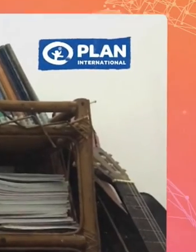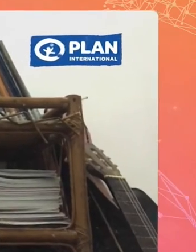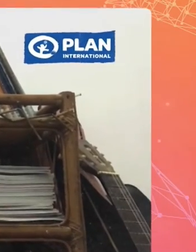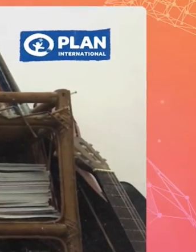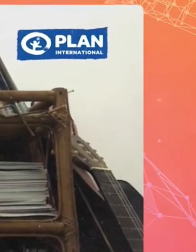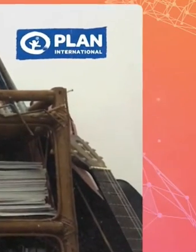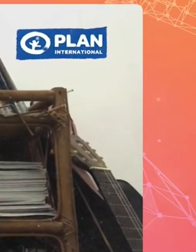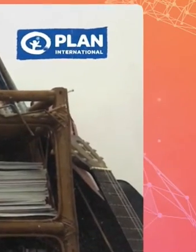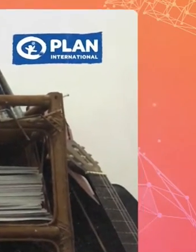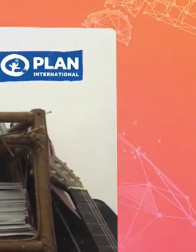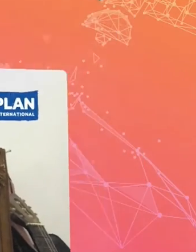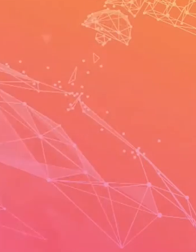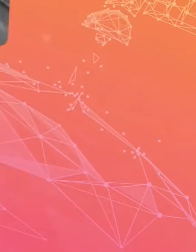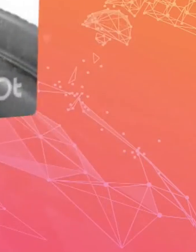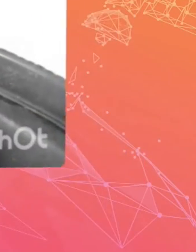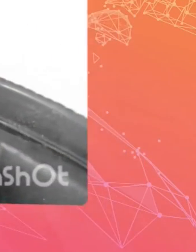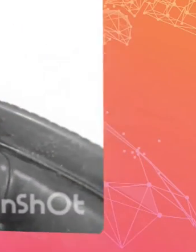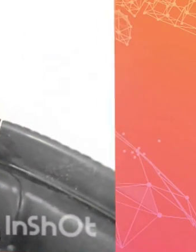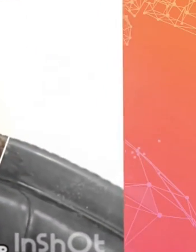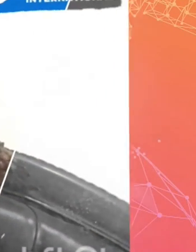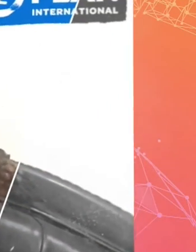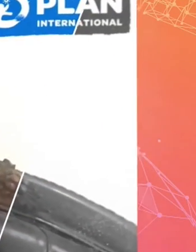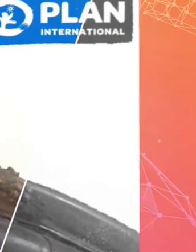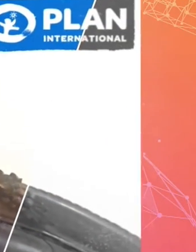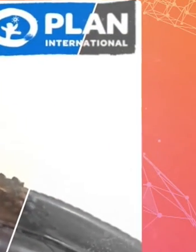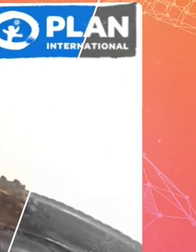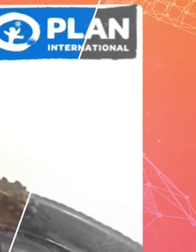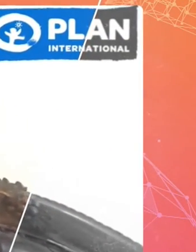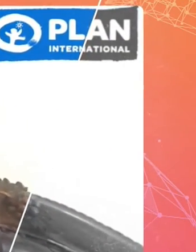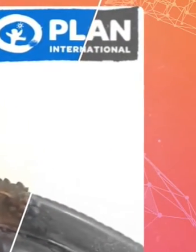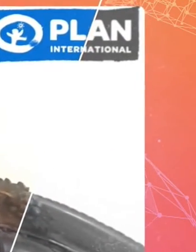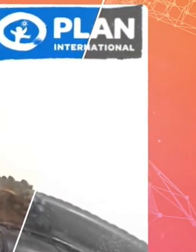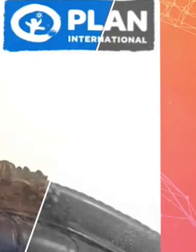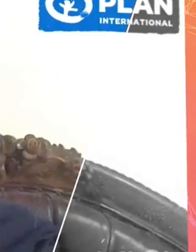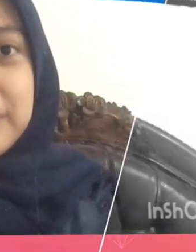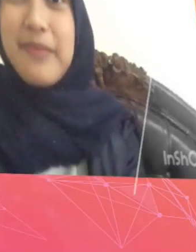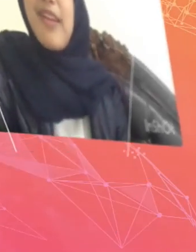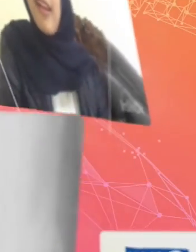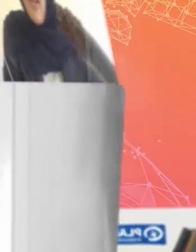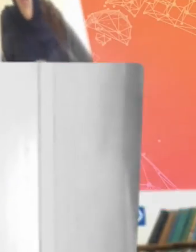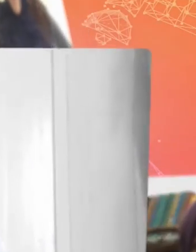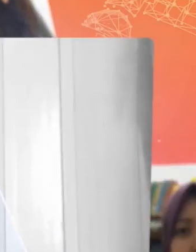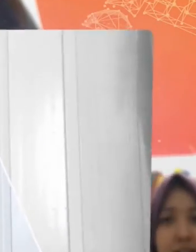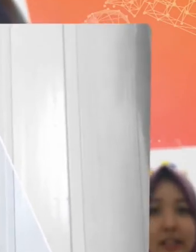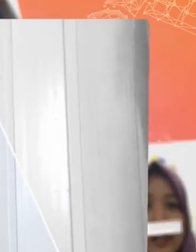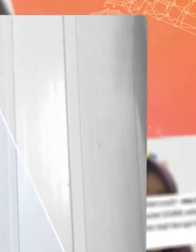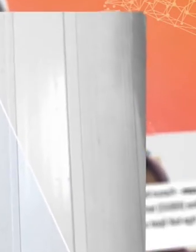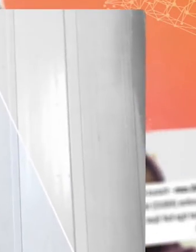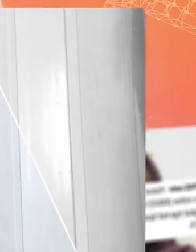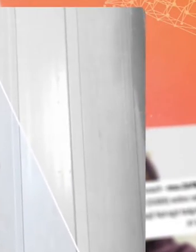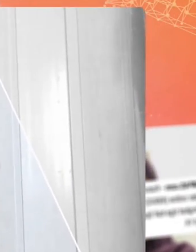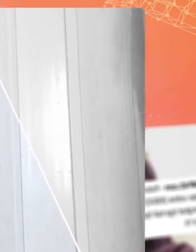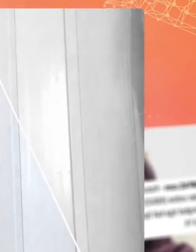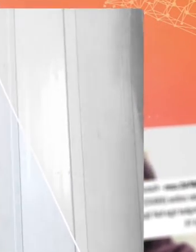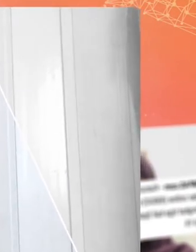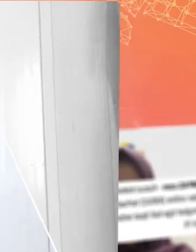dari Kabupaten Banjar, di era digital. Halo, saya Aziza, 17 tahun, dari Kota Makassar. Madina, 17 tahun, Kabupaten Bogor. Setiap dari